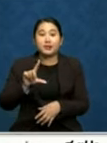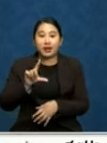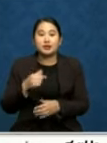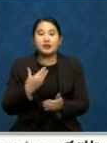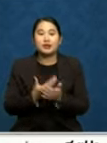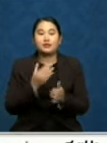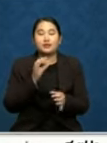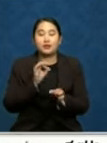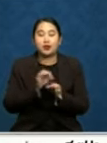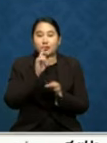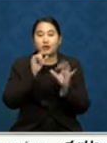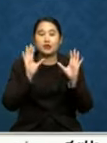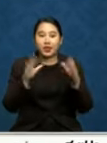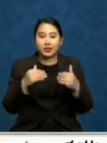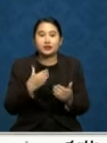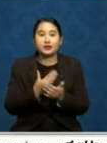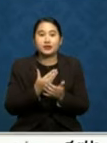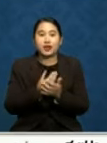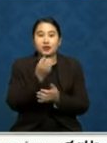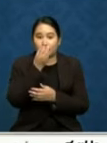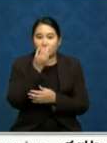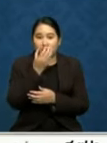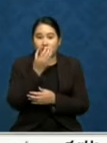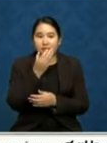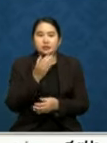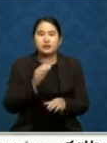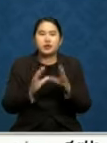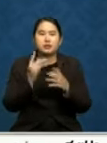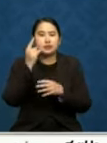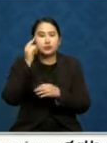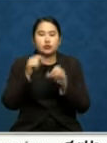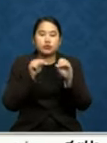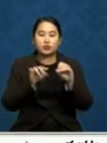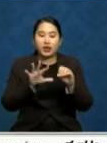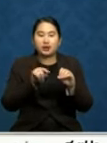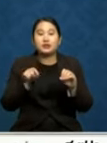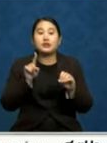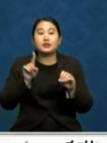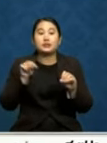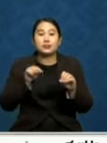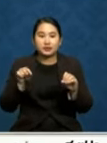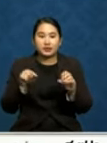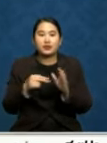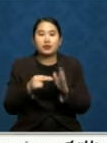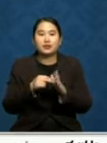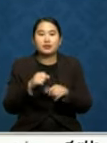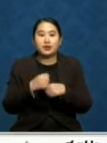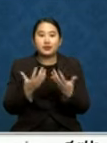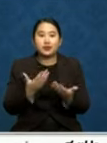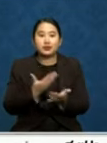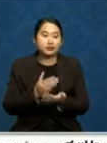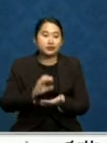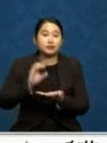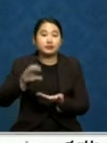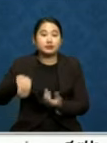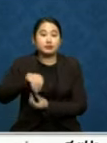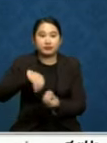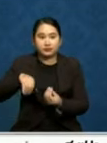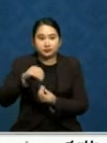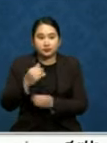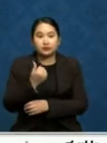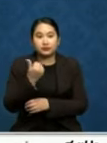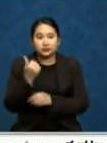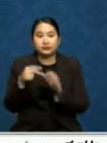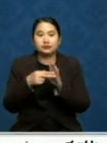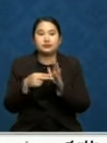ฝากกรุงไทยประเภทออมทรัพย์ซึ่งดอกเบี้ยก็คงไม่รู้เท่าไหร่ 0.51% มีทางไหมที่จะไปลงทุนในการลงทุน